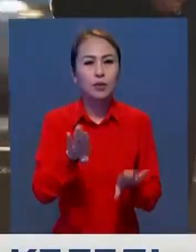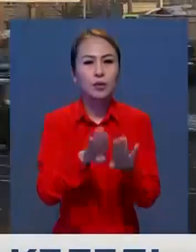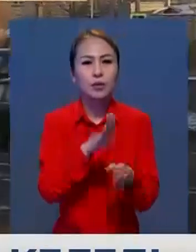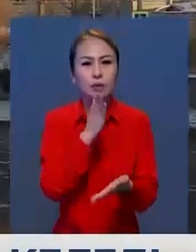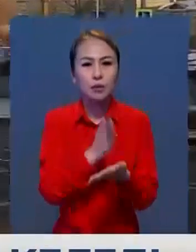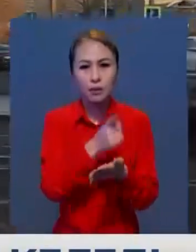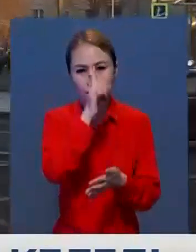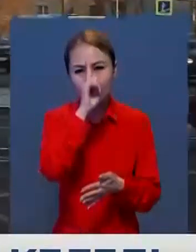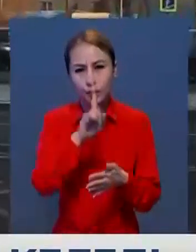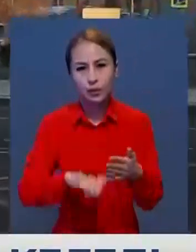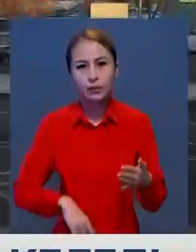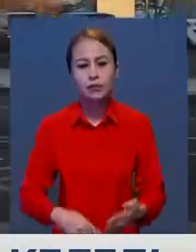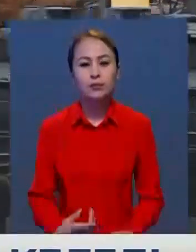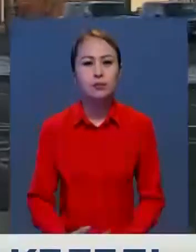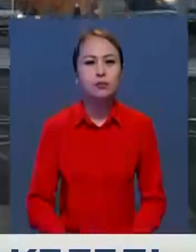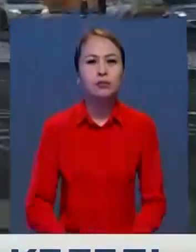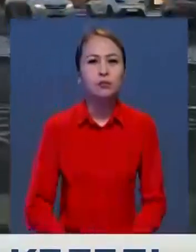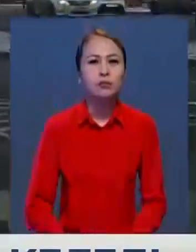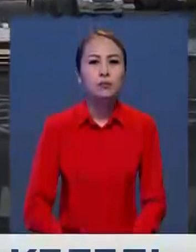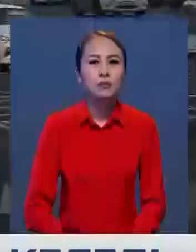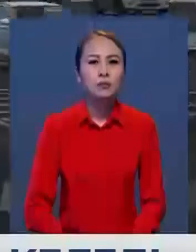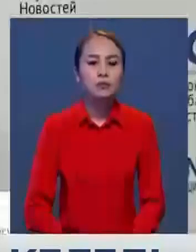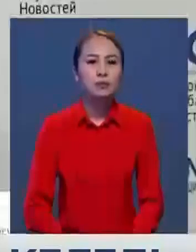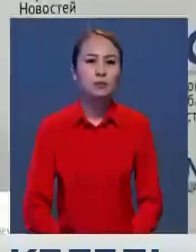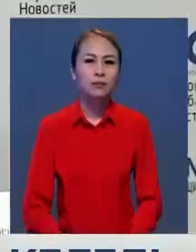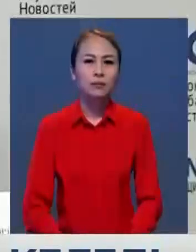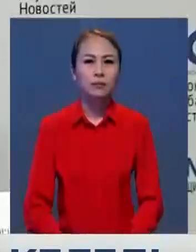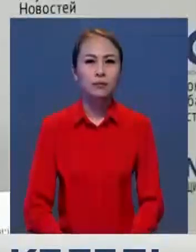иммунитет қалыптасатынынан үмітті.